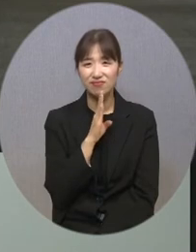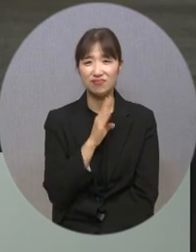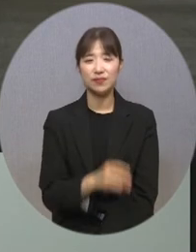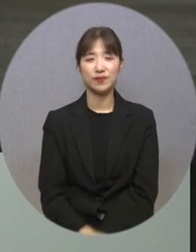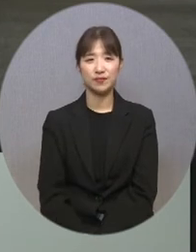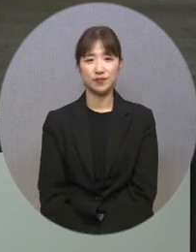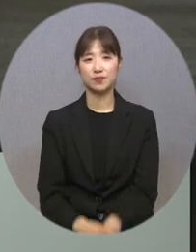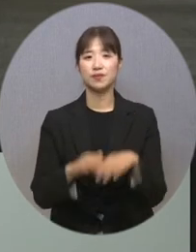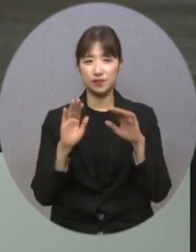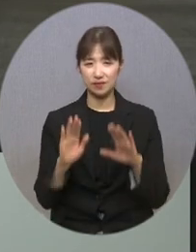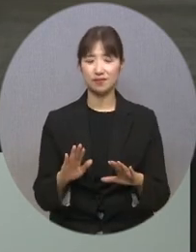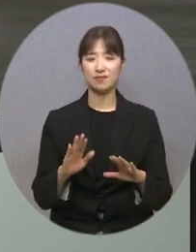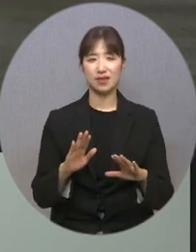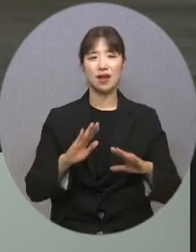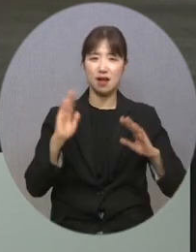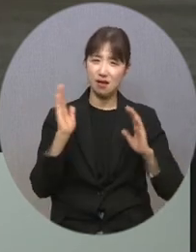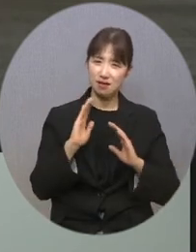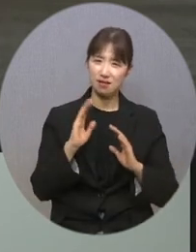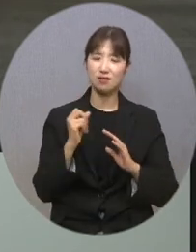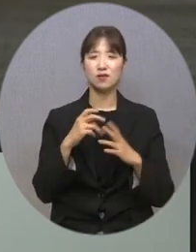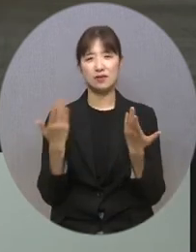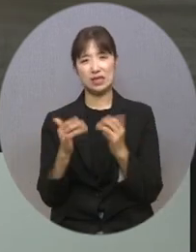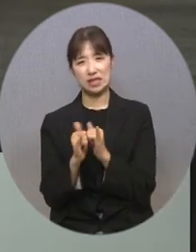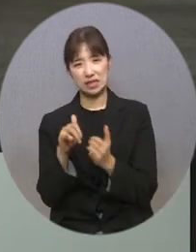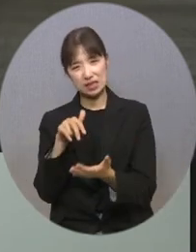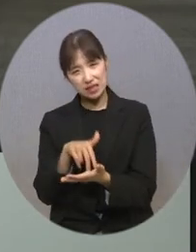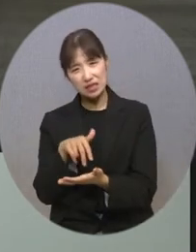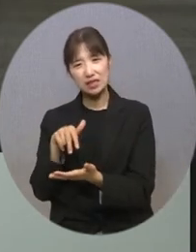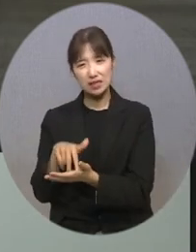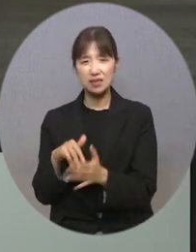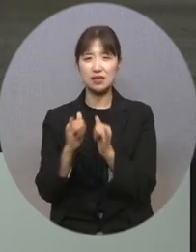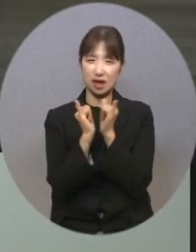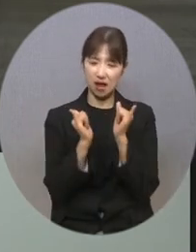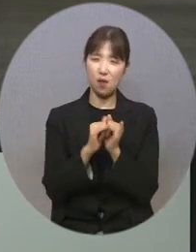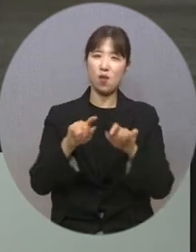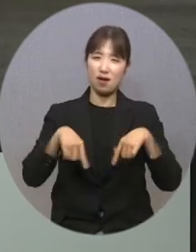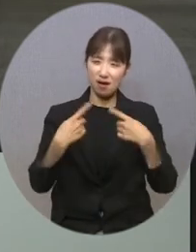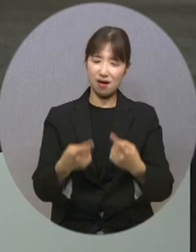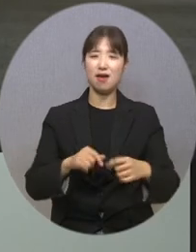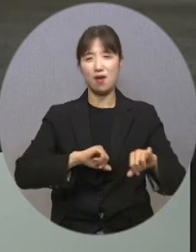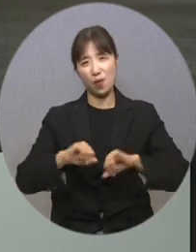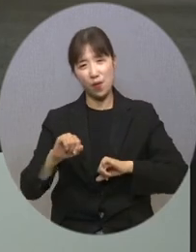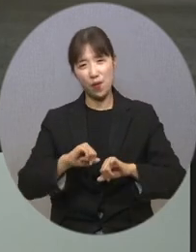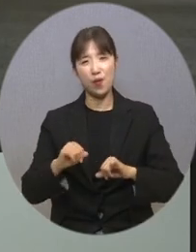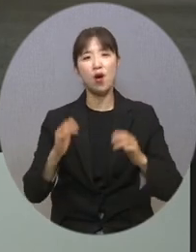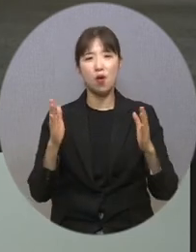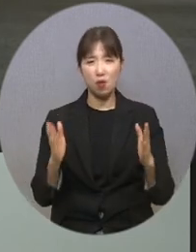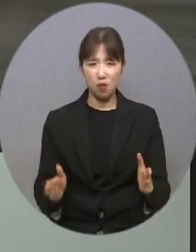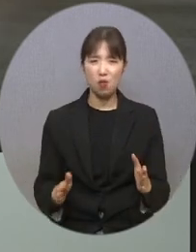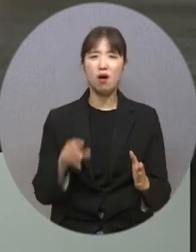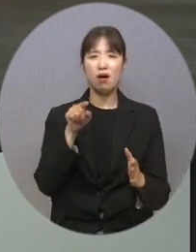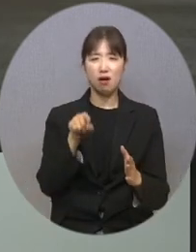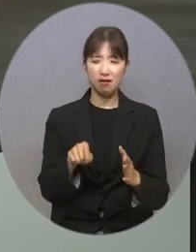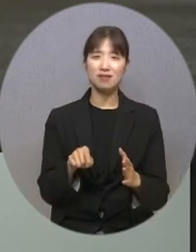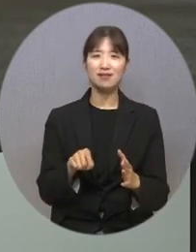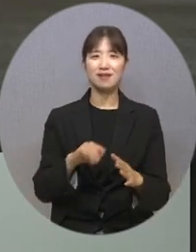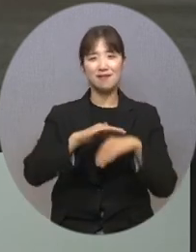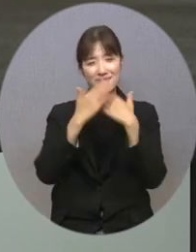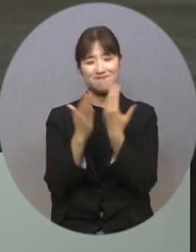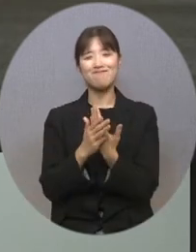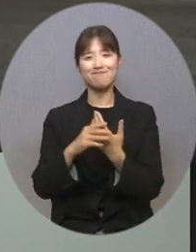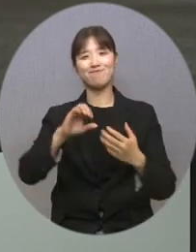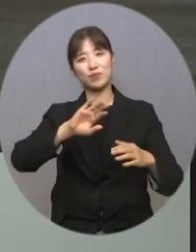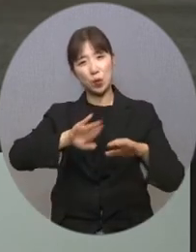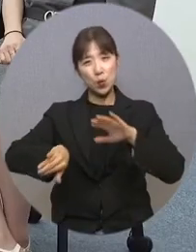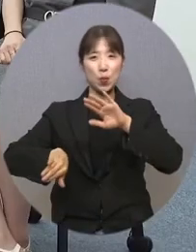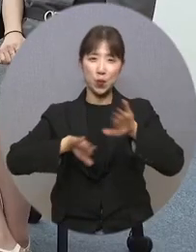같아요 해서 지금 학생이나 직장인으로서 사회에 나와 서사시는 동안의 그런 옵션이 하나씩 하나씩 이제 좀